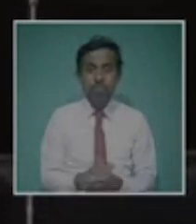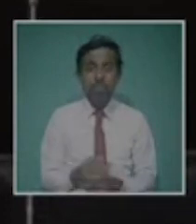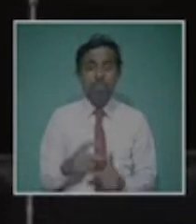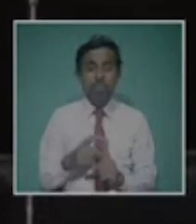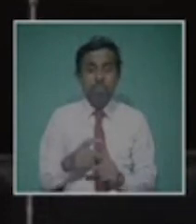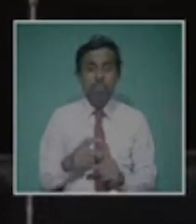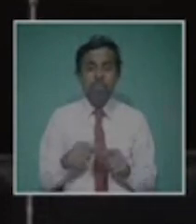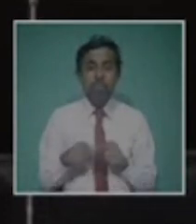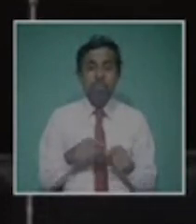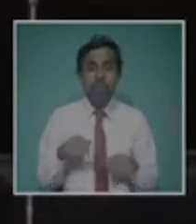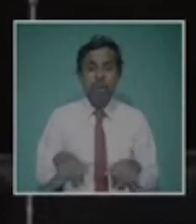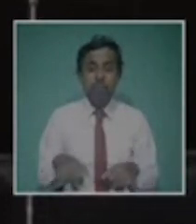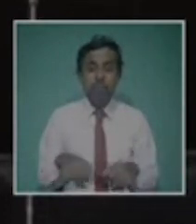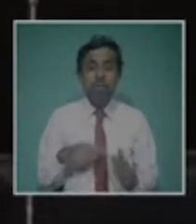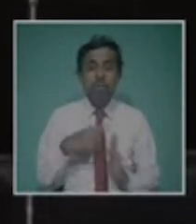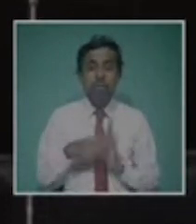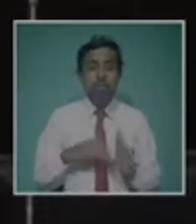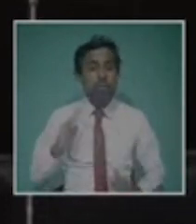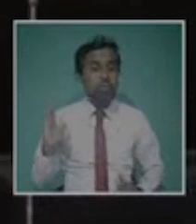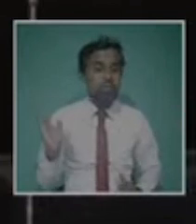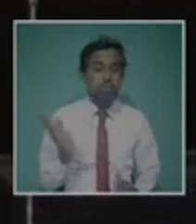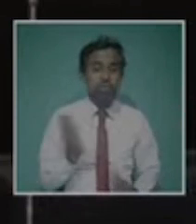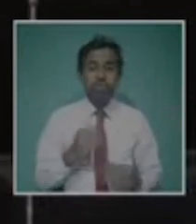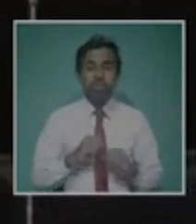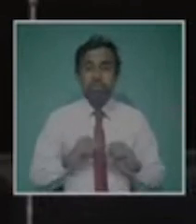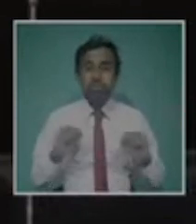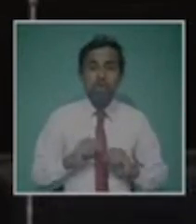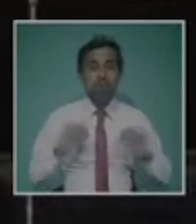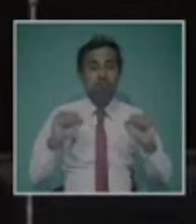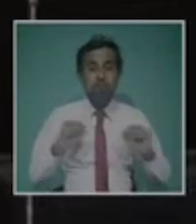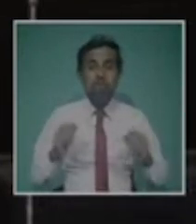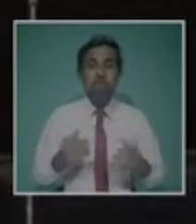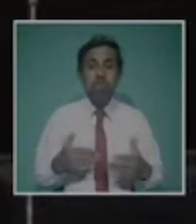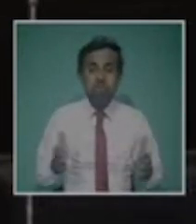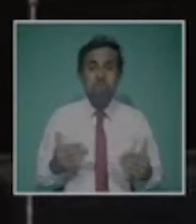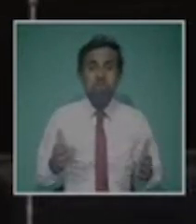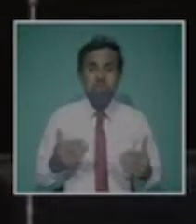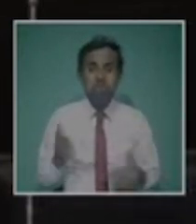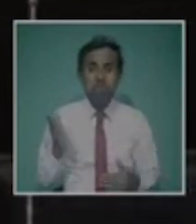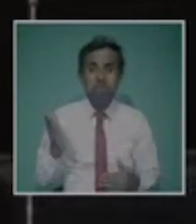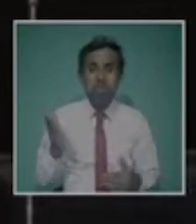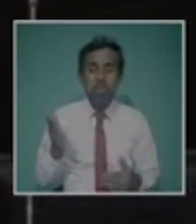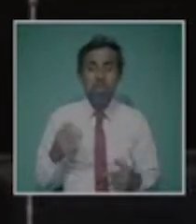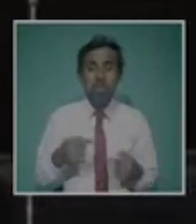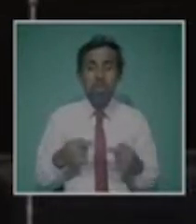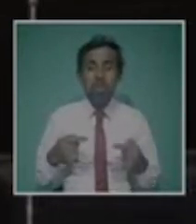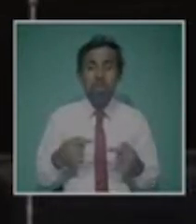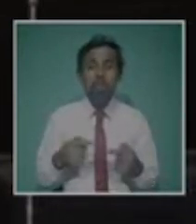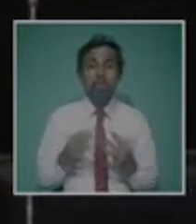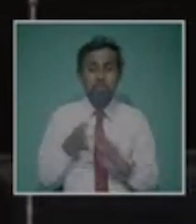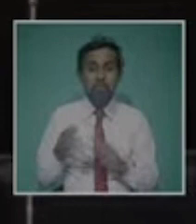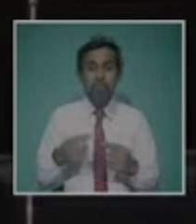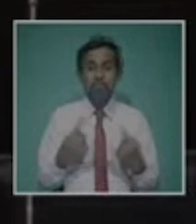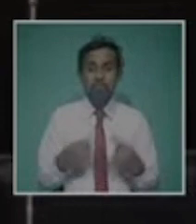முழுக்க இது சம்பந்தமான போராட்டங்களும் எதிர்ப்புகளும் எழுந்து கொண்டிருக்கிறது. நானும் சிறையில் இருக்கின்ற பொழுது கண்ணால் கண்டேன். பல